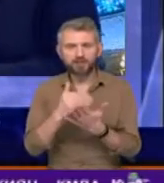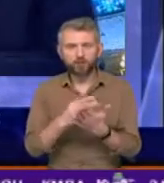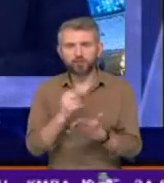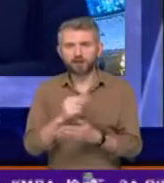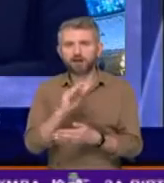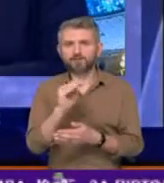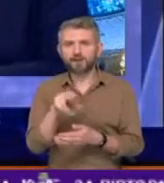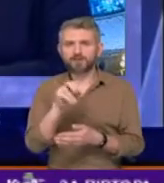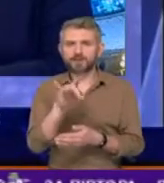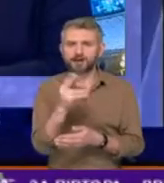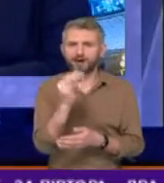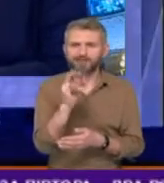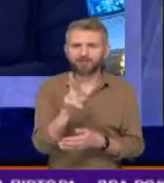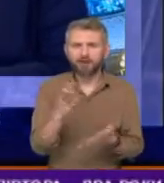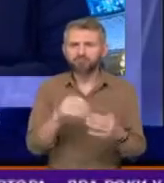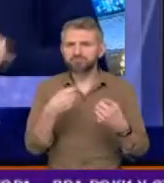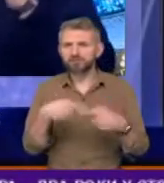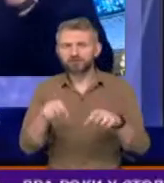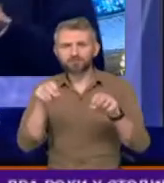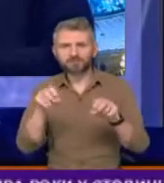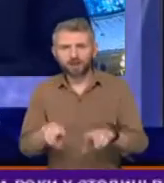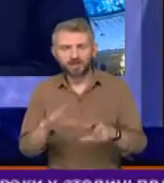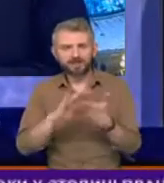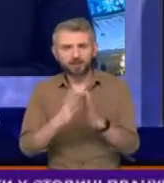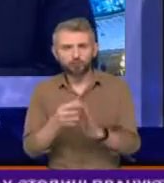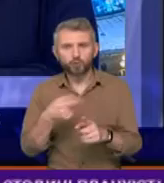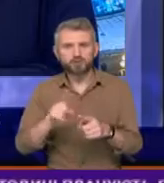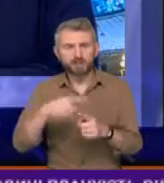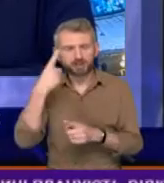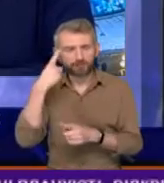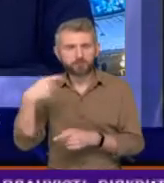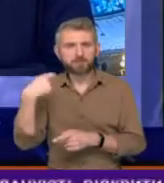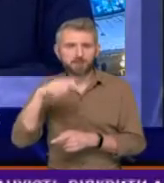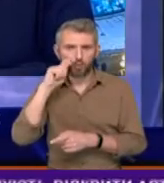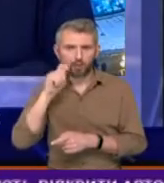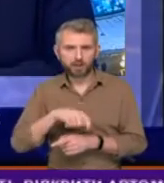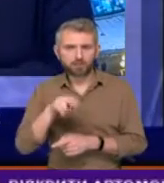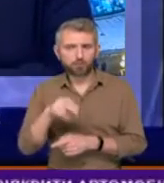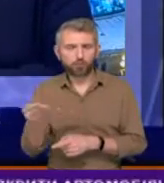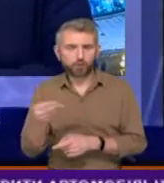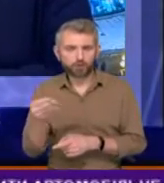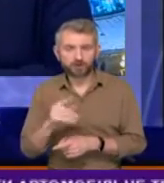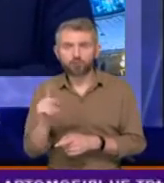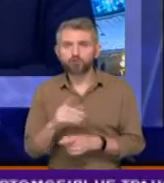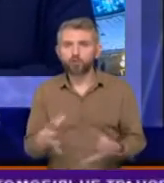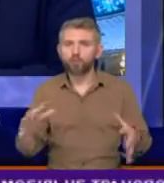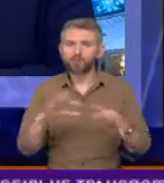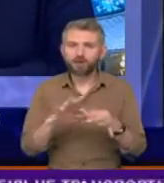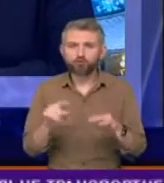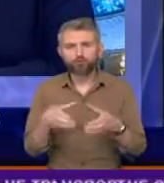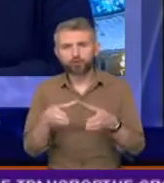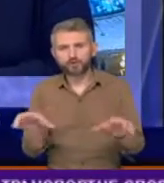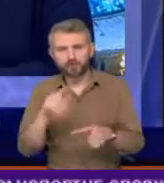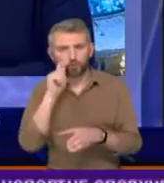або який-небудь інший спеціальний статус. Саме про це заявив сьогодні президент України Петро Порошенко. А от що об'єднує, що роз'єднує